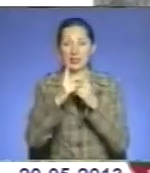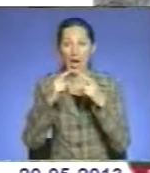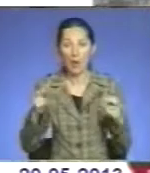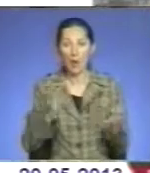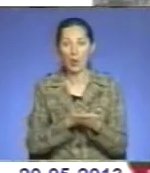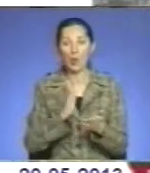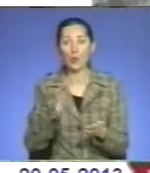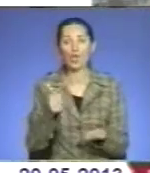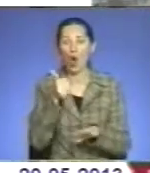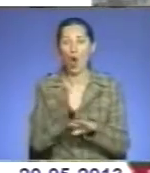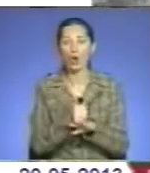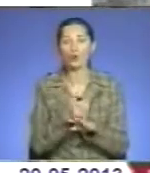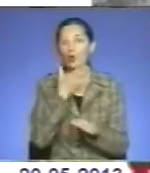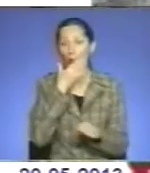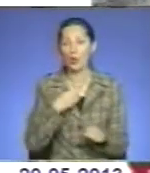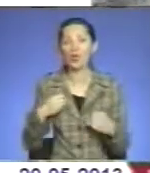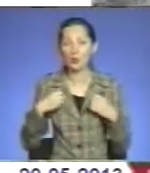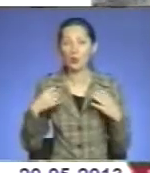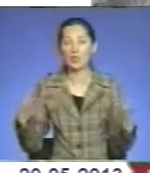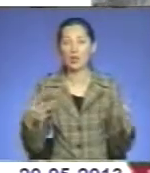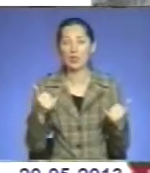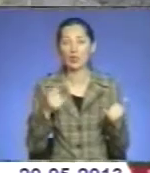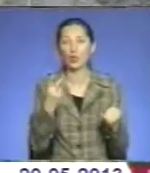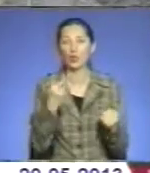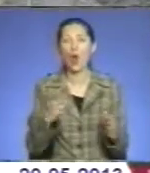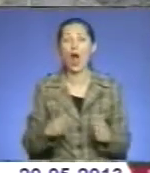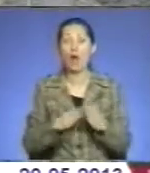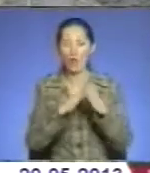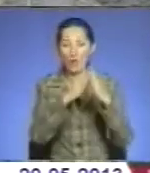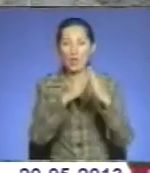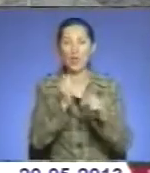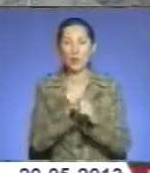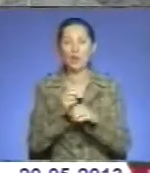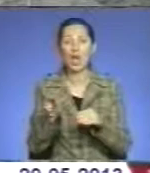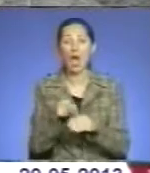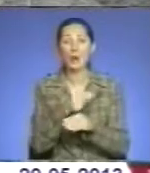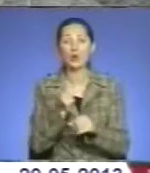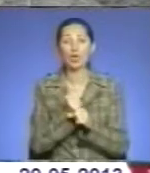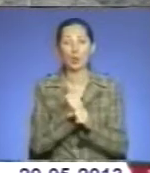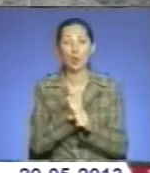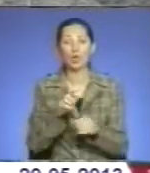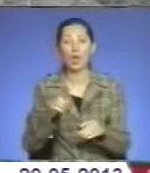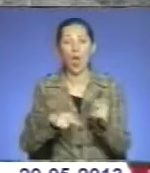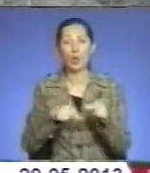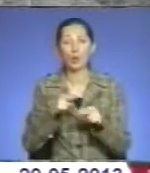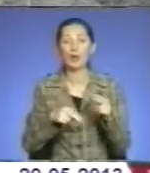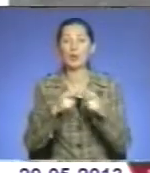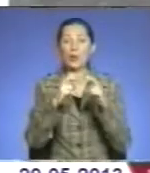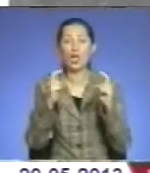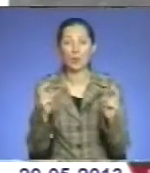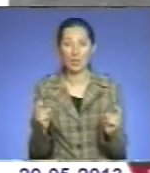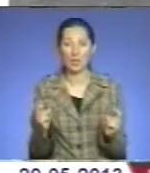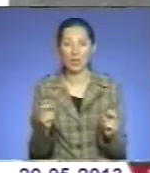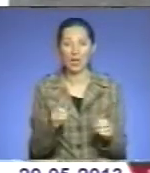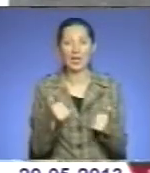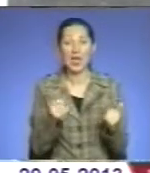і родзинкою свята. Зараз тут у двох вежах ведуться ремонтні роботи. Згодом будуватимуть перекидний міст. Та для